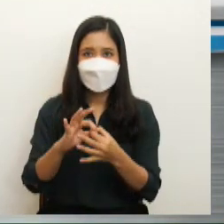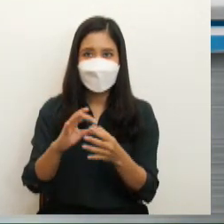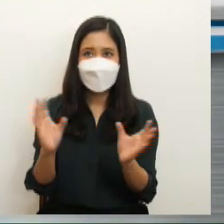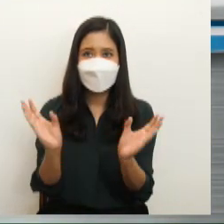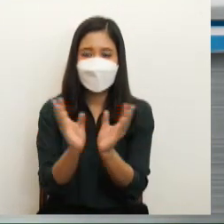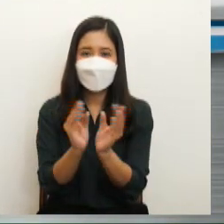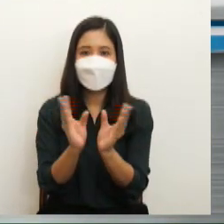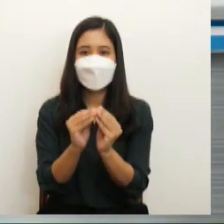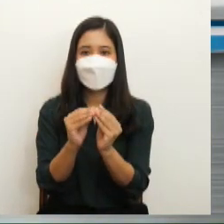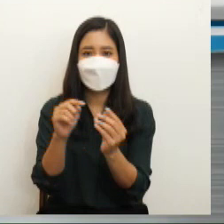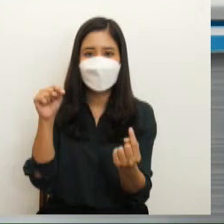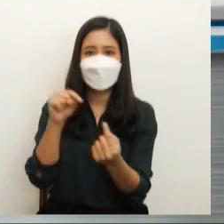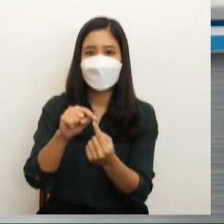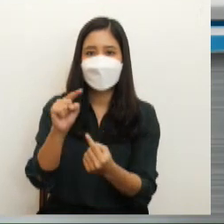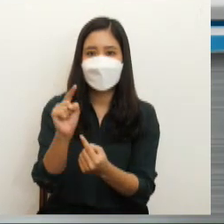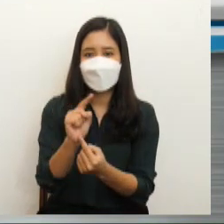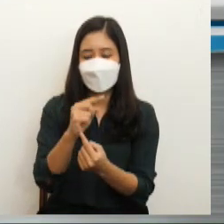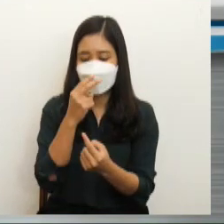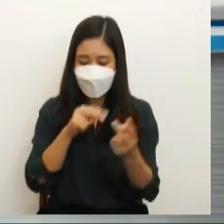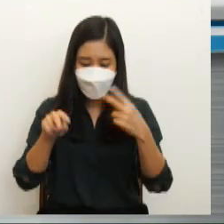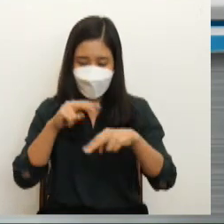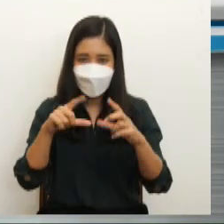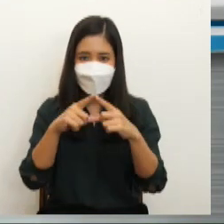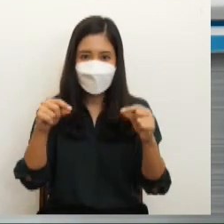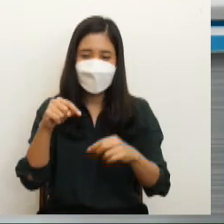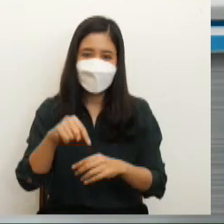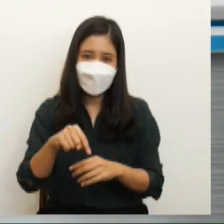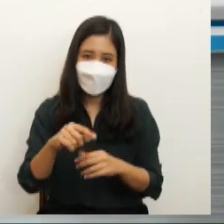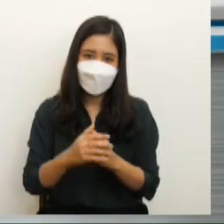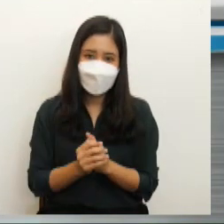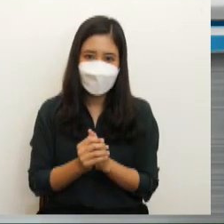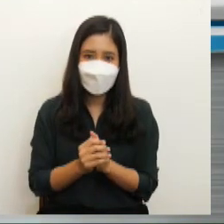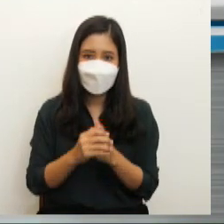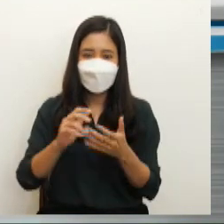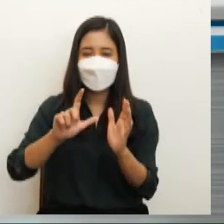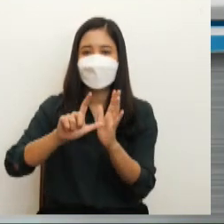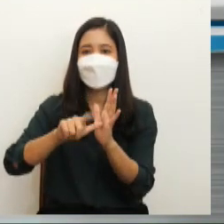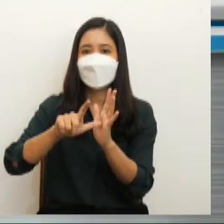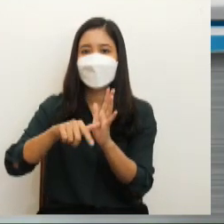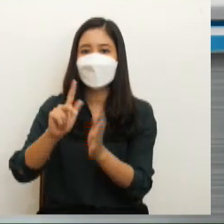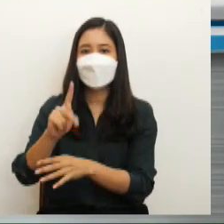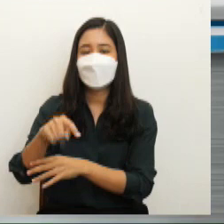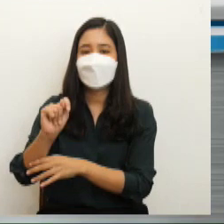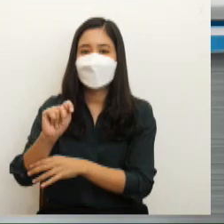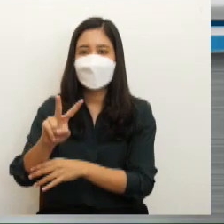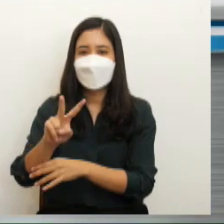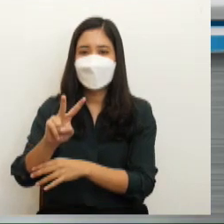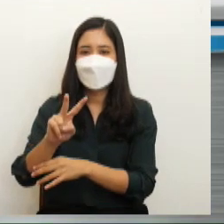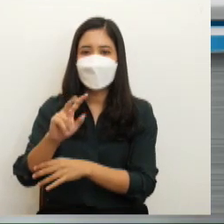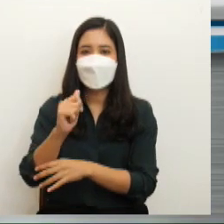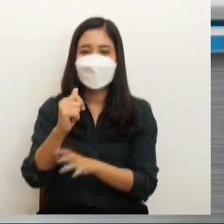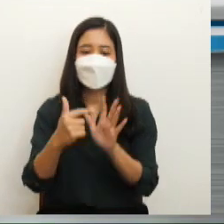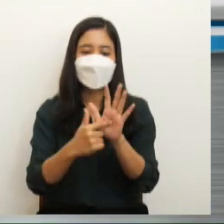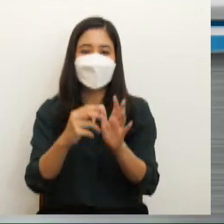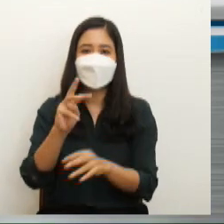บคเป็นผู้รู้เรื่องนี้นะคะแล้วก็รวมทั้งท่านเลขาธิการค่ะท่านอัมพรพินาสาเลขาก